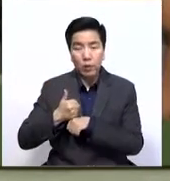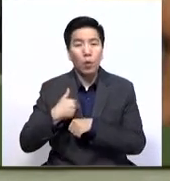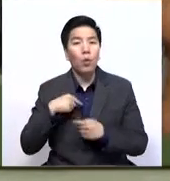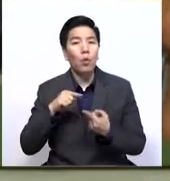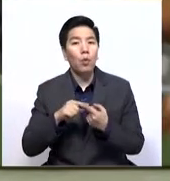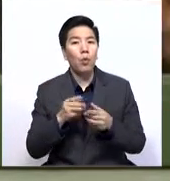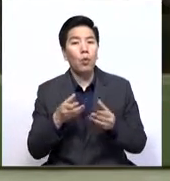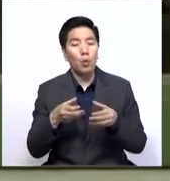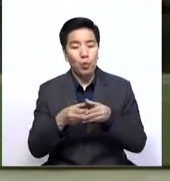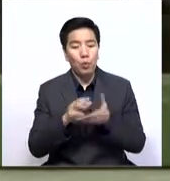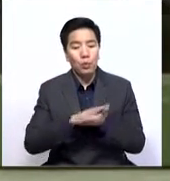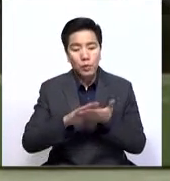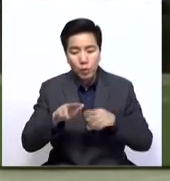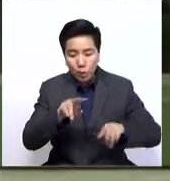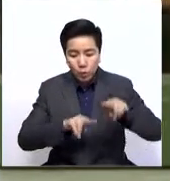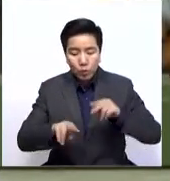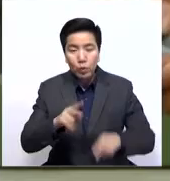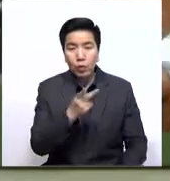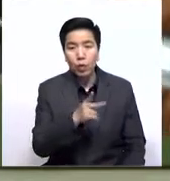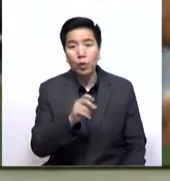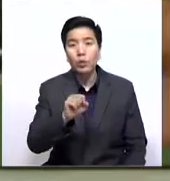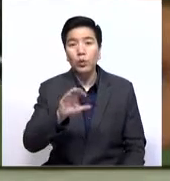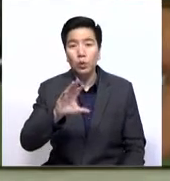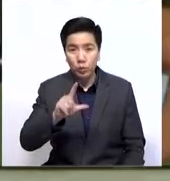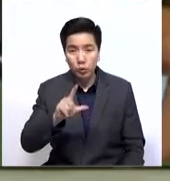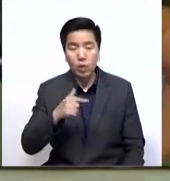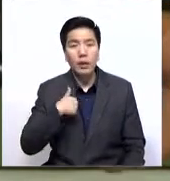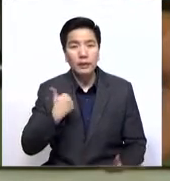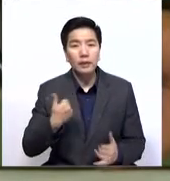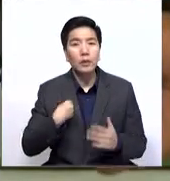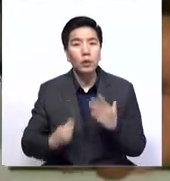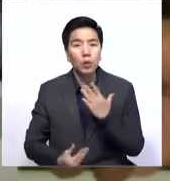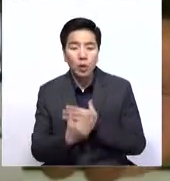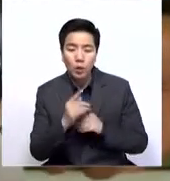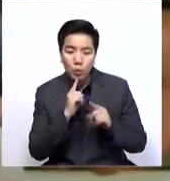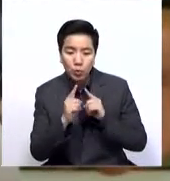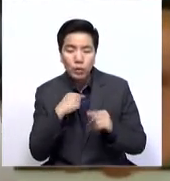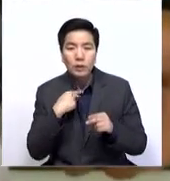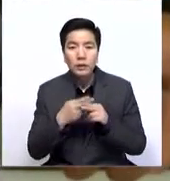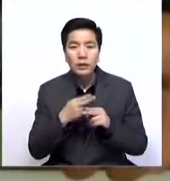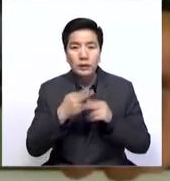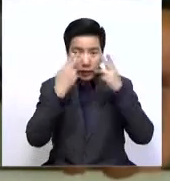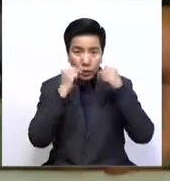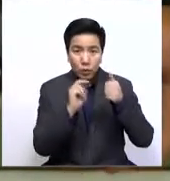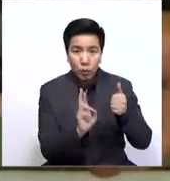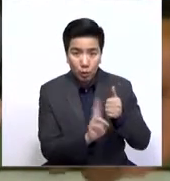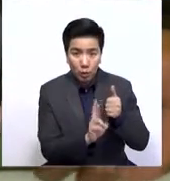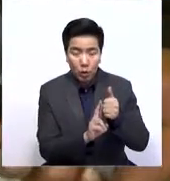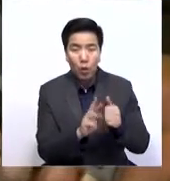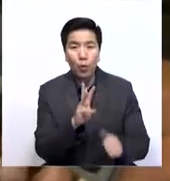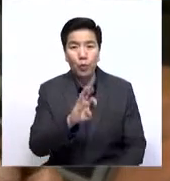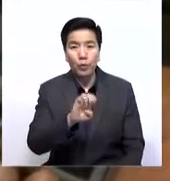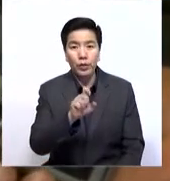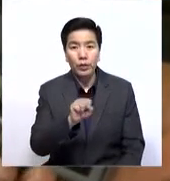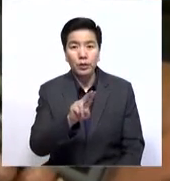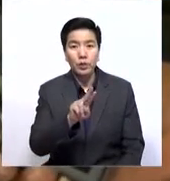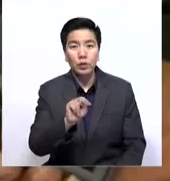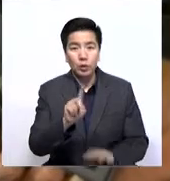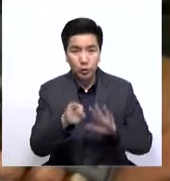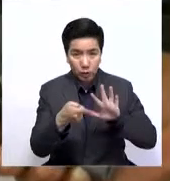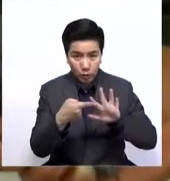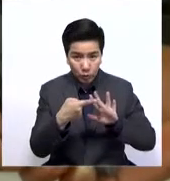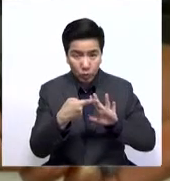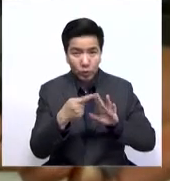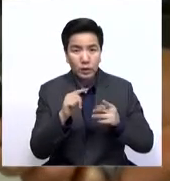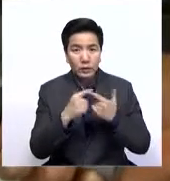และหัวหน้าคณะรักษาความสงบแห่งชาติหรือคสช.ได้มีโอกาสหารือกับอาจารย์วิษณุเครืองามนะครับรองนายกรัฐมนตรีฝ่ายก